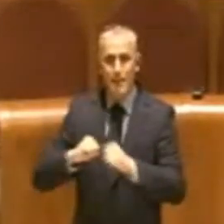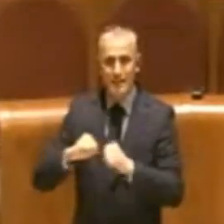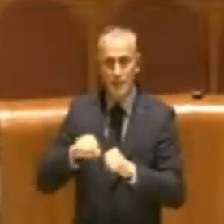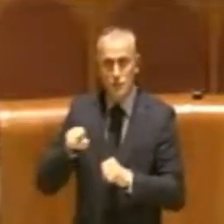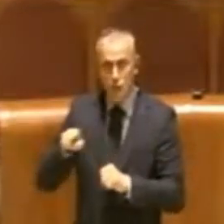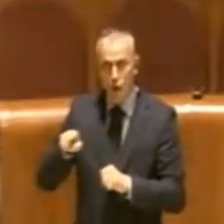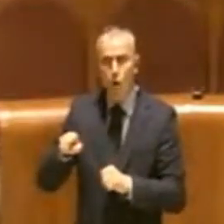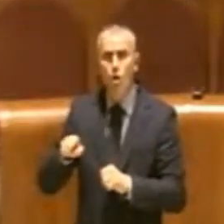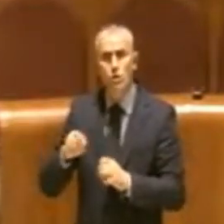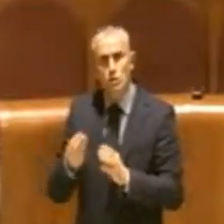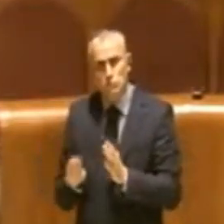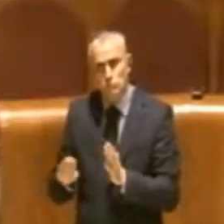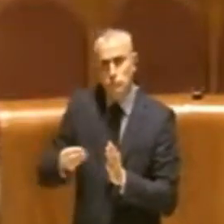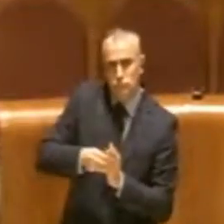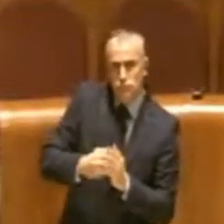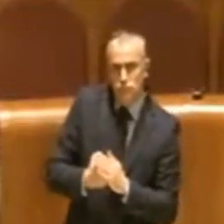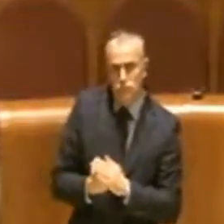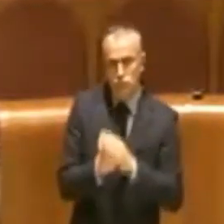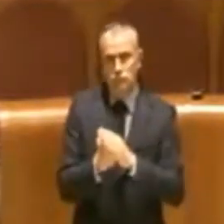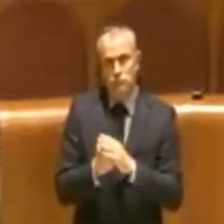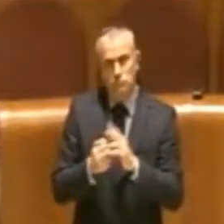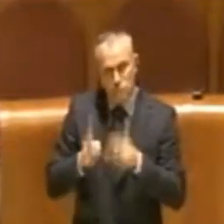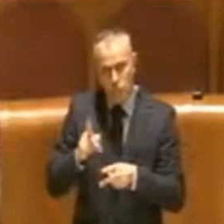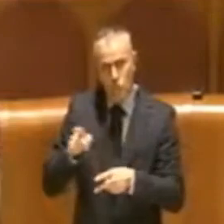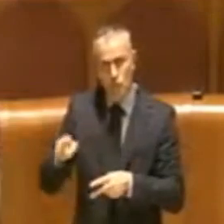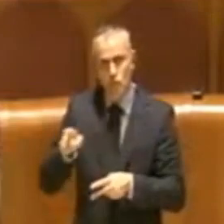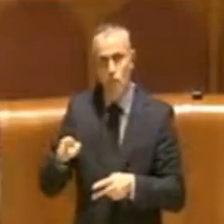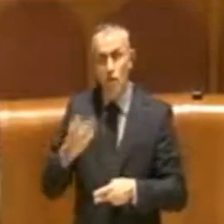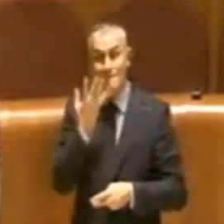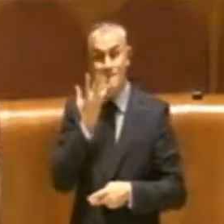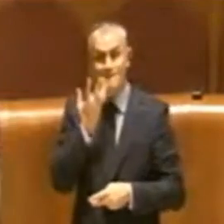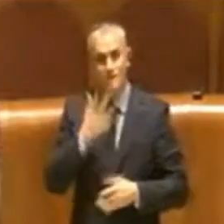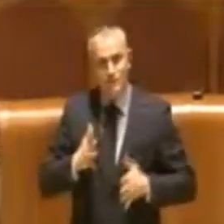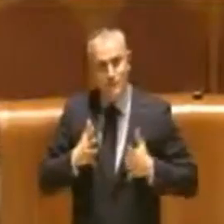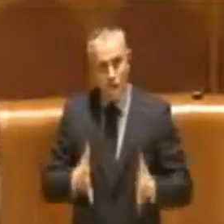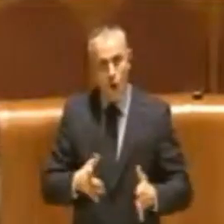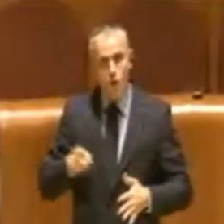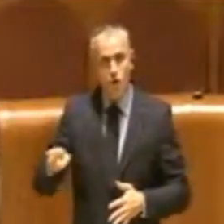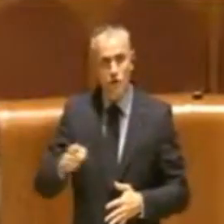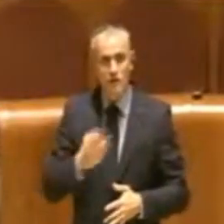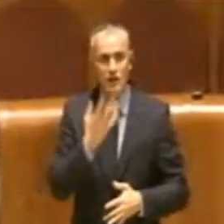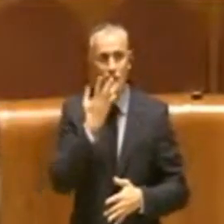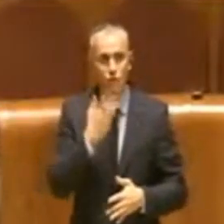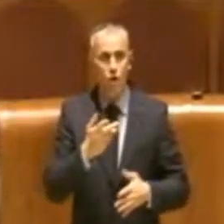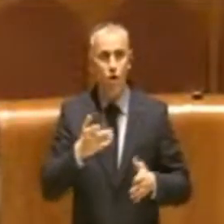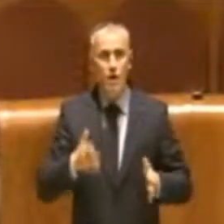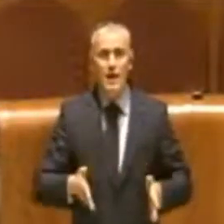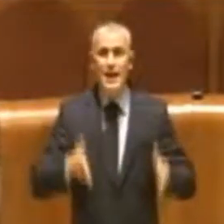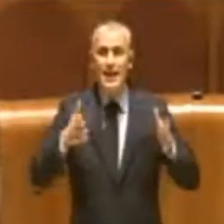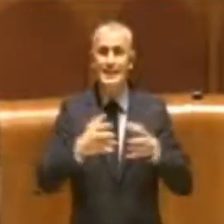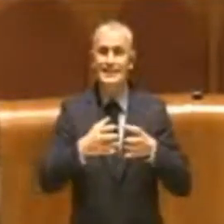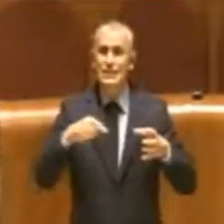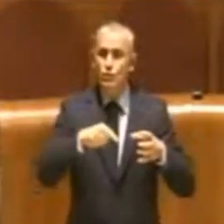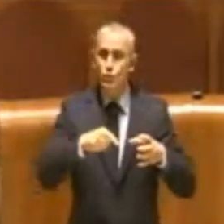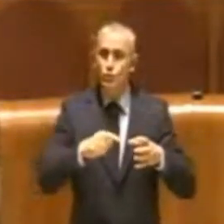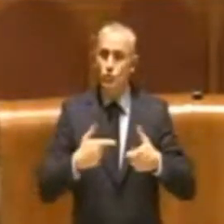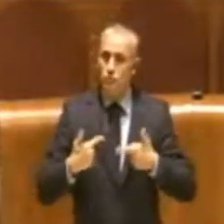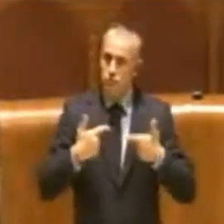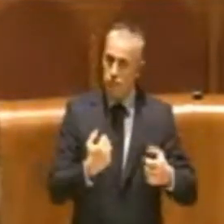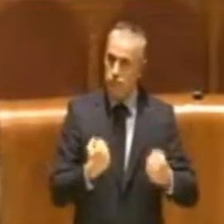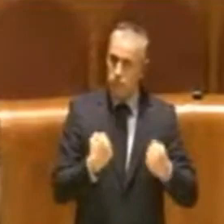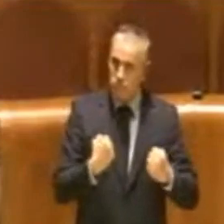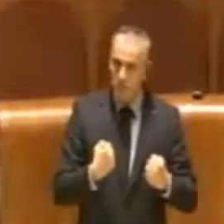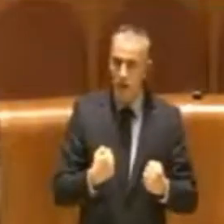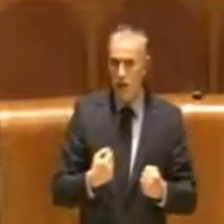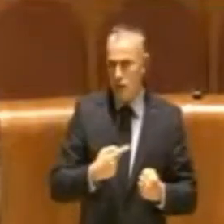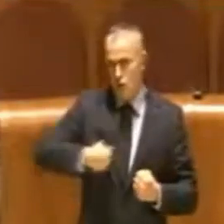diciamo, ha manifestato la volontà quindi di rafforzare questo istituto che, come sappiamo, è